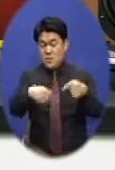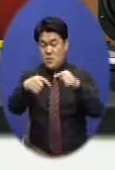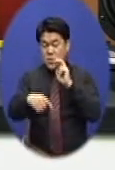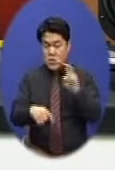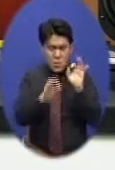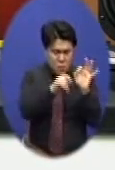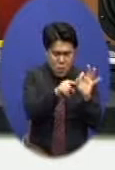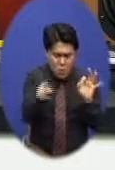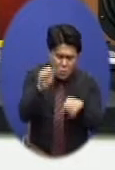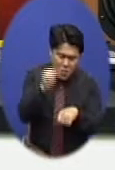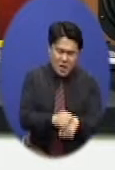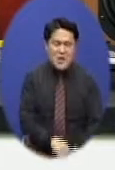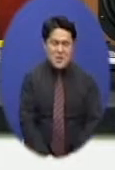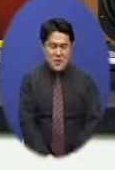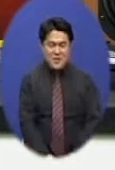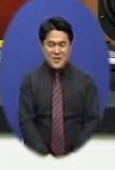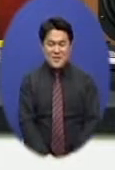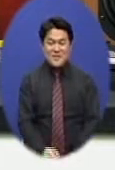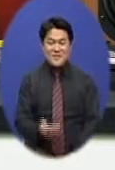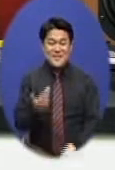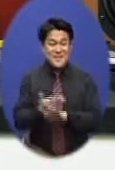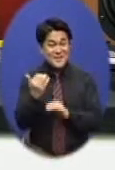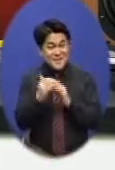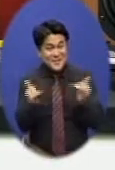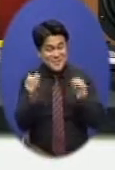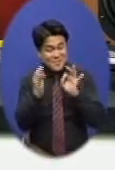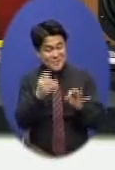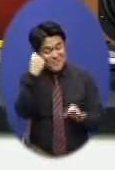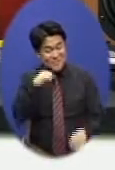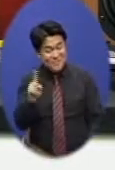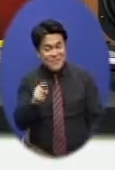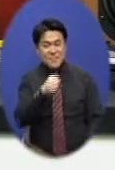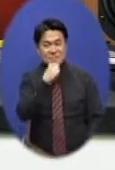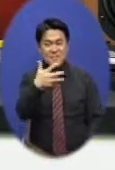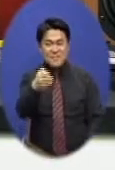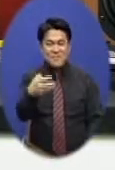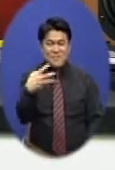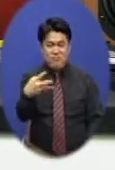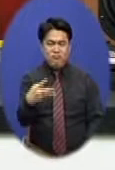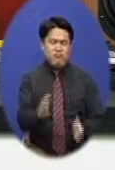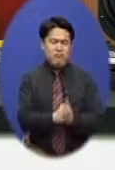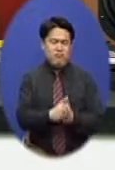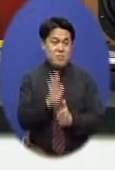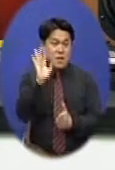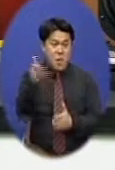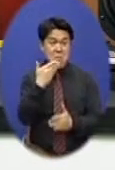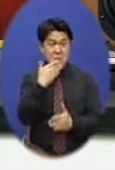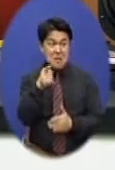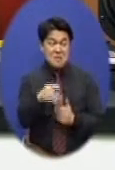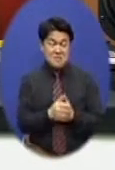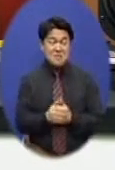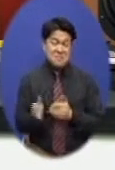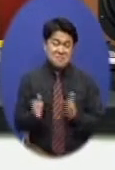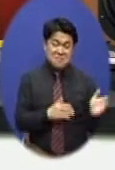때문에 궁금합니다. 네. 네, 시청자 여러분은 어떻게 보셨을까요? 83표 얻었어요. 네, 네. 가능성이 있어요. 그렇습니다. 네.